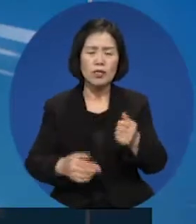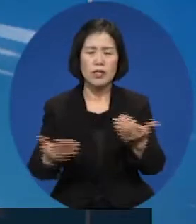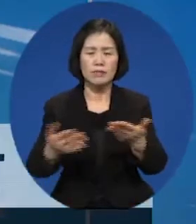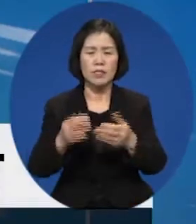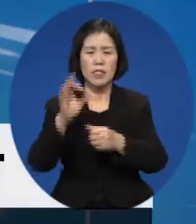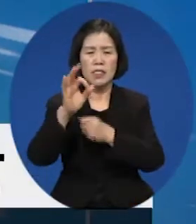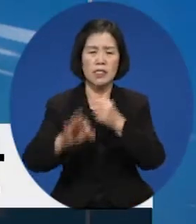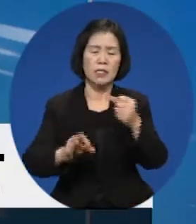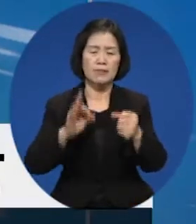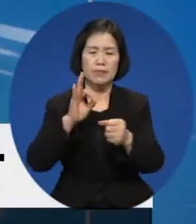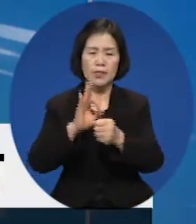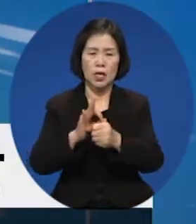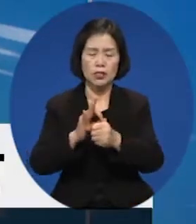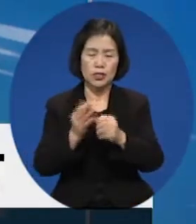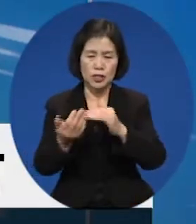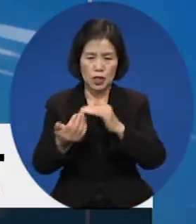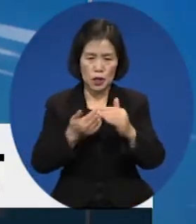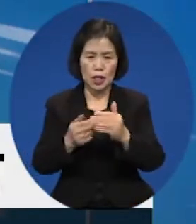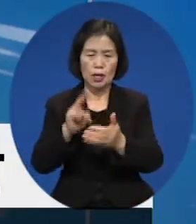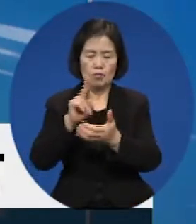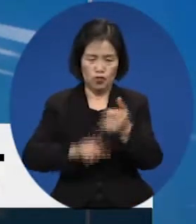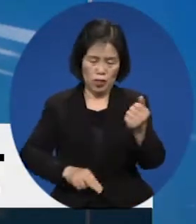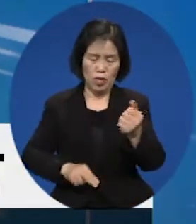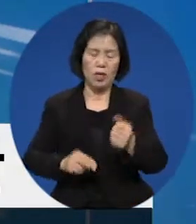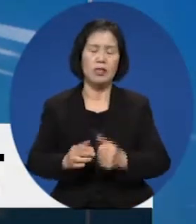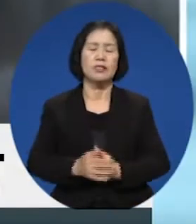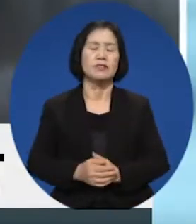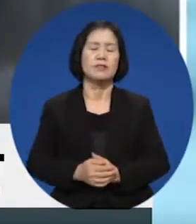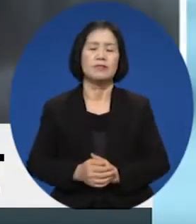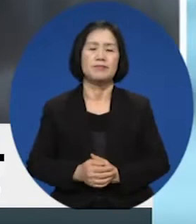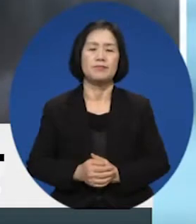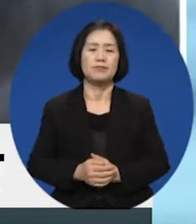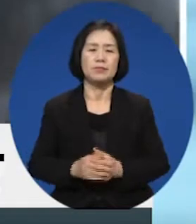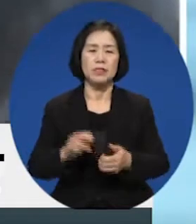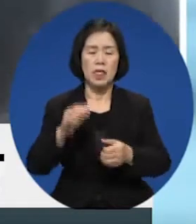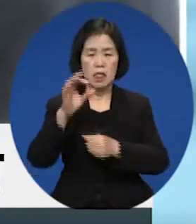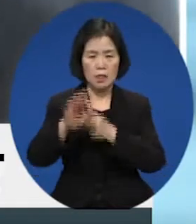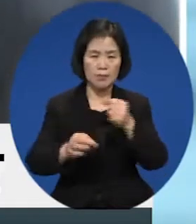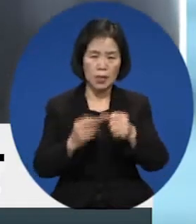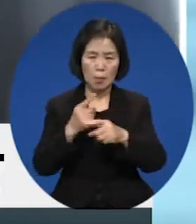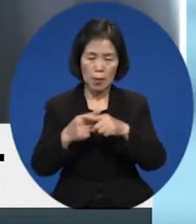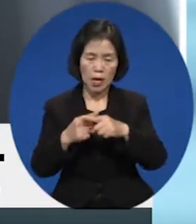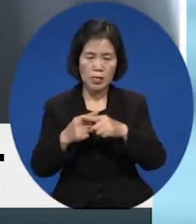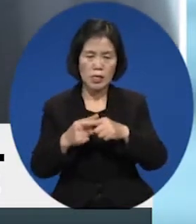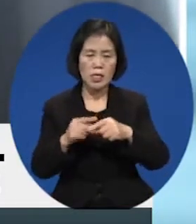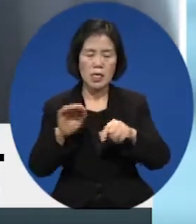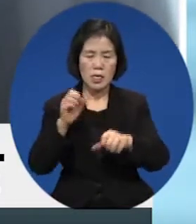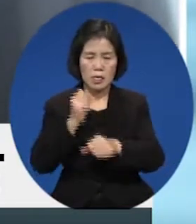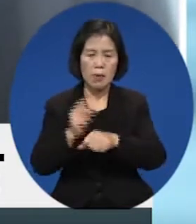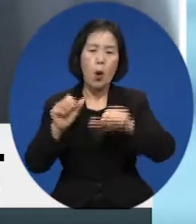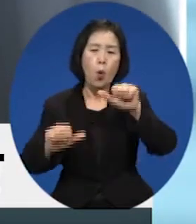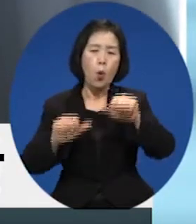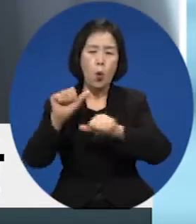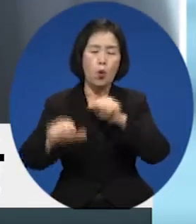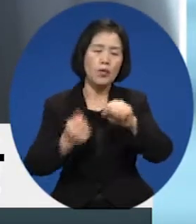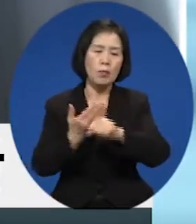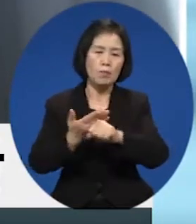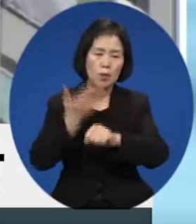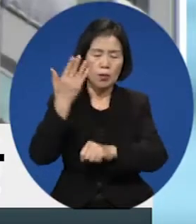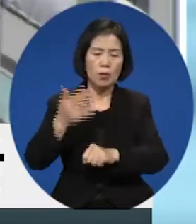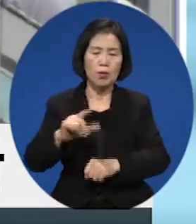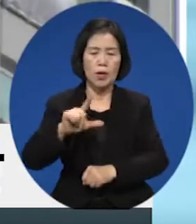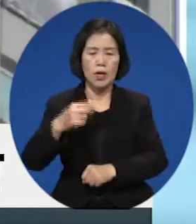인 10년이 되기 전에 분양을 하는 것입니다 여기서 10년의 절반인 5년이 지난 없고 한국토지주택공사